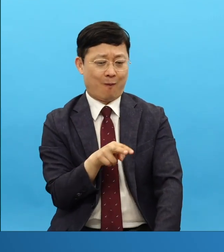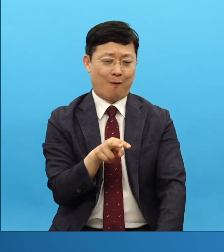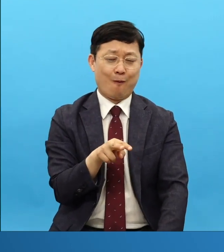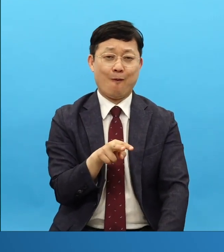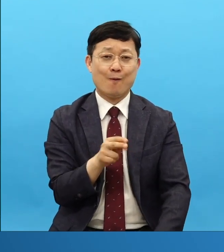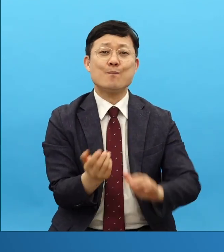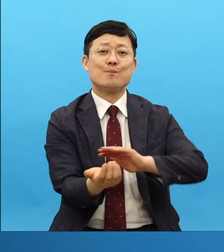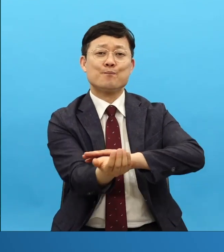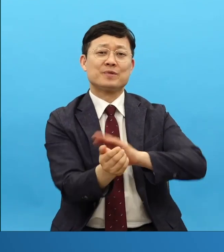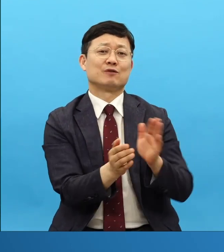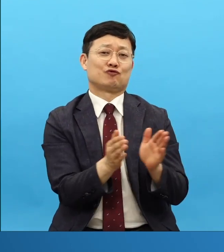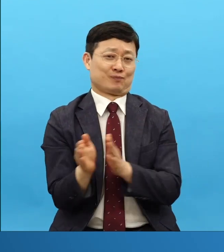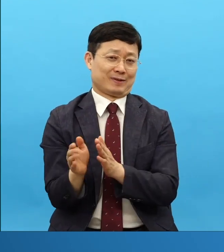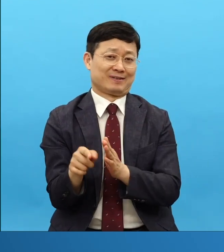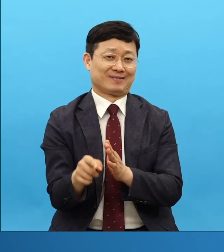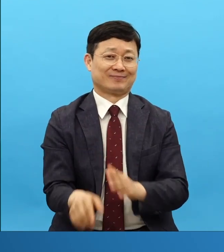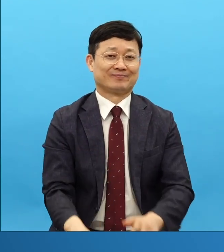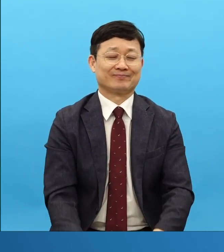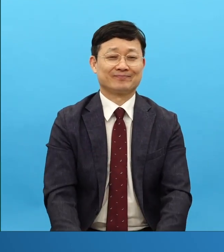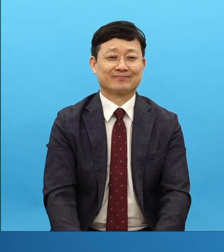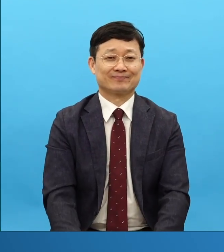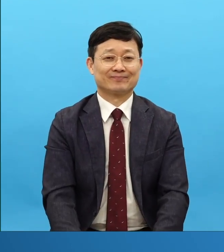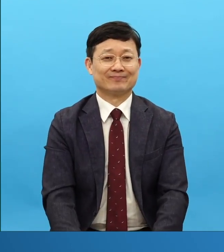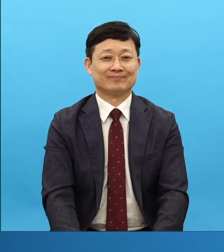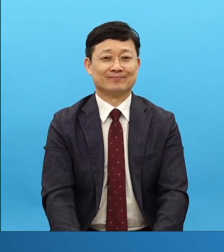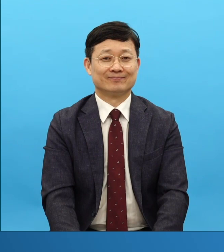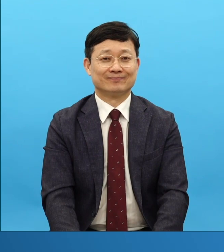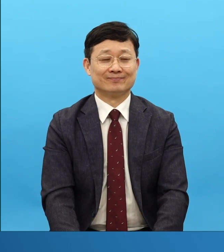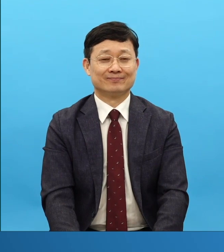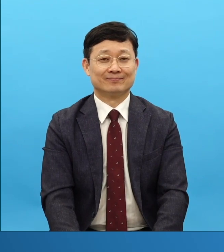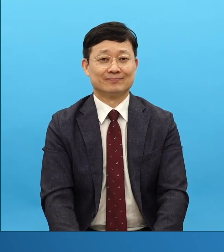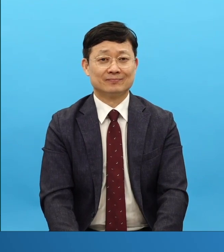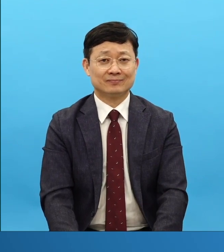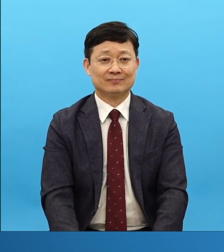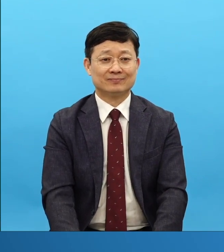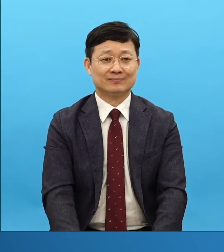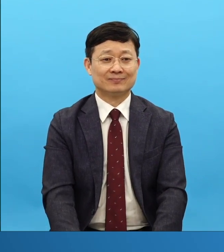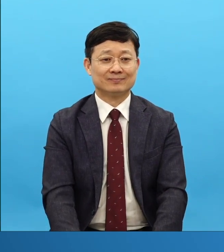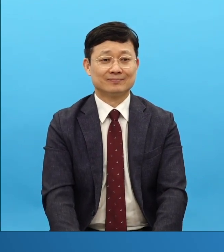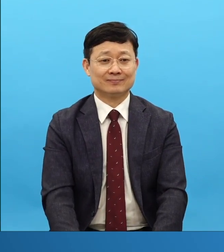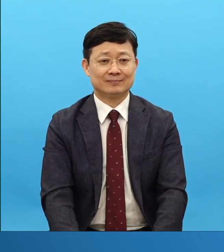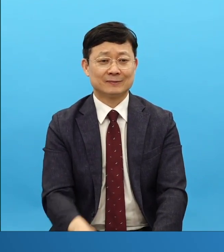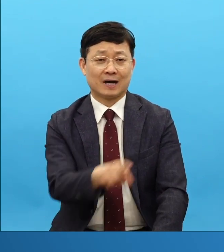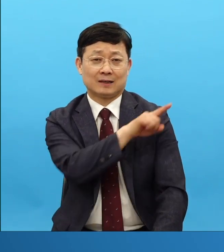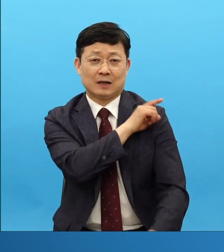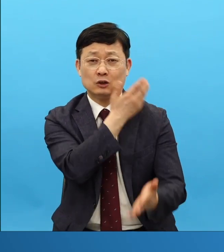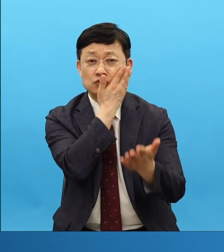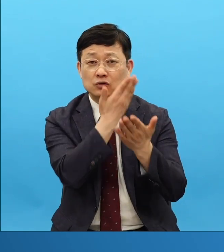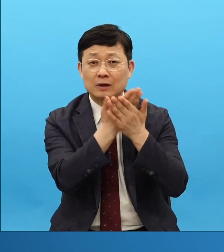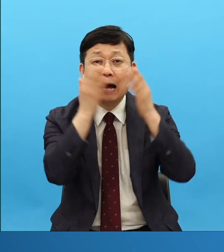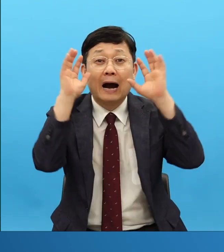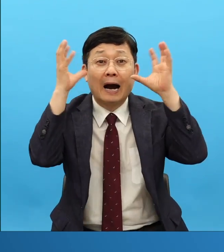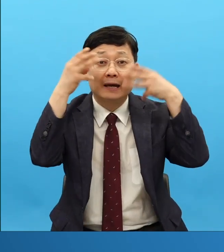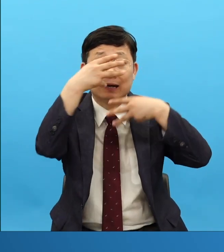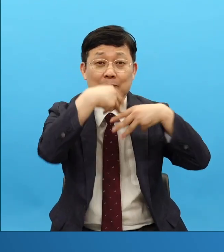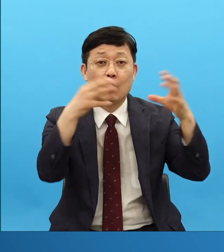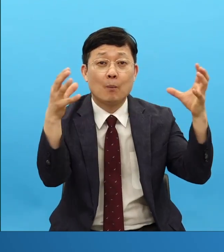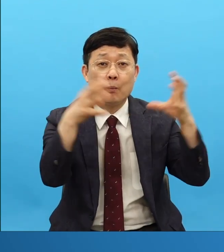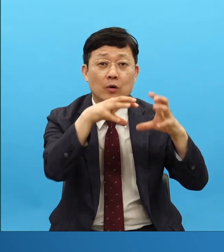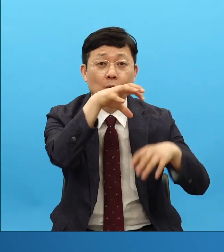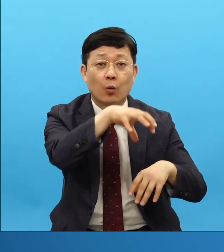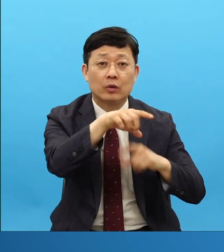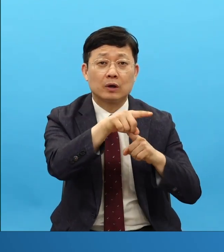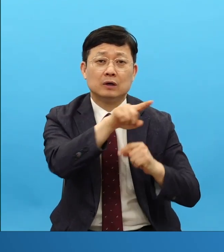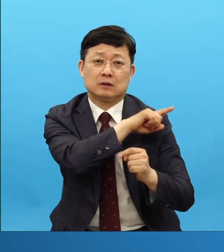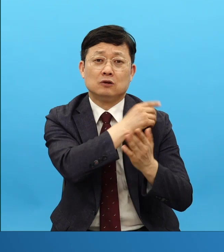the Gentiles, as well as the prayer for healing. 예, 여기 가장 중요한 게 이 아이들의 뜰입니다. And the most important one is